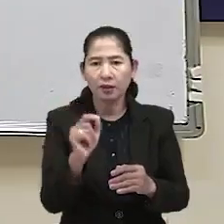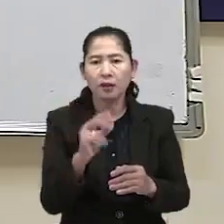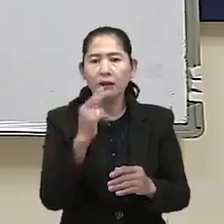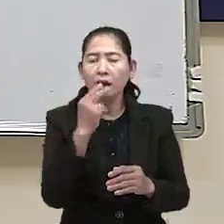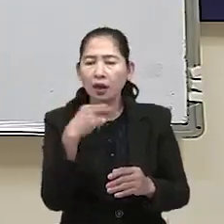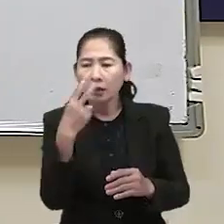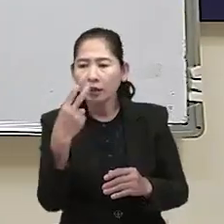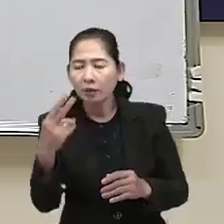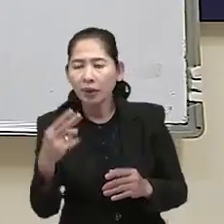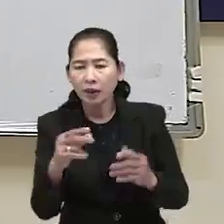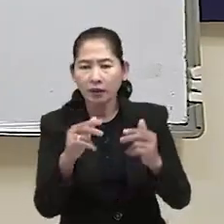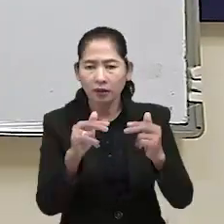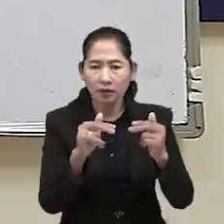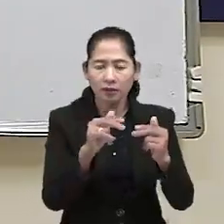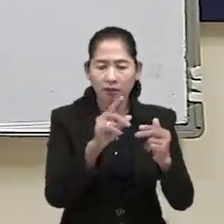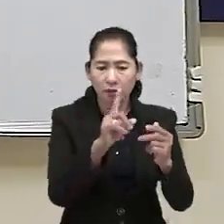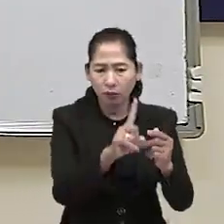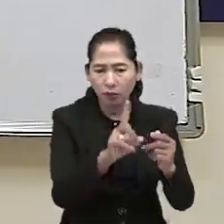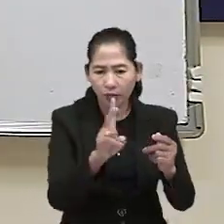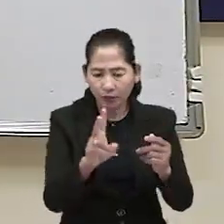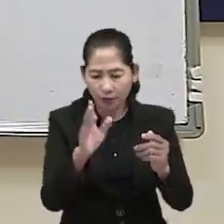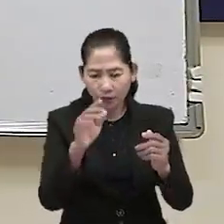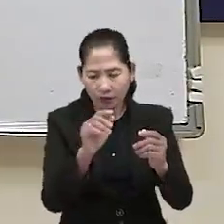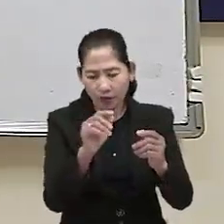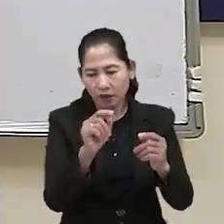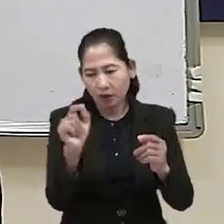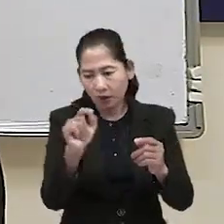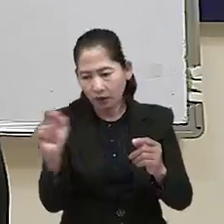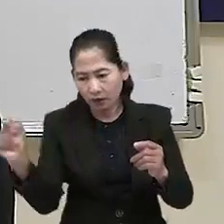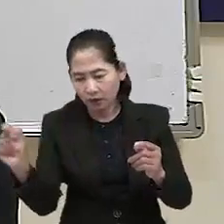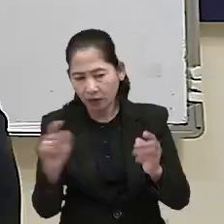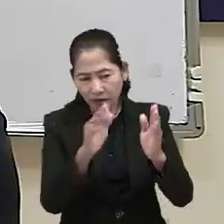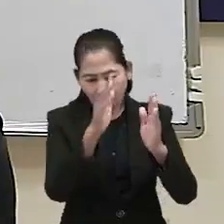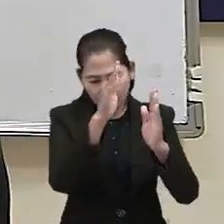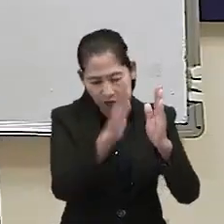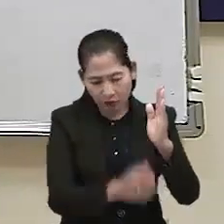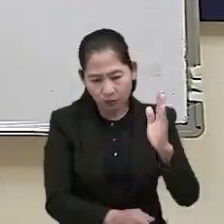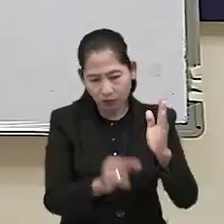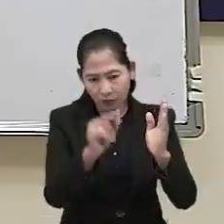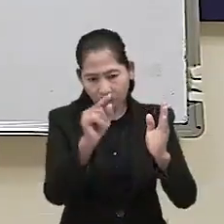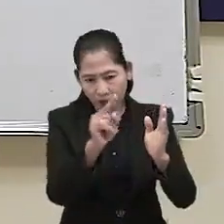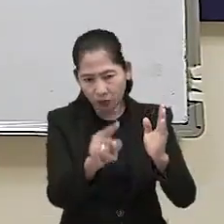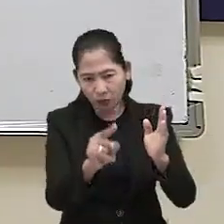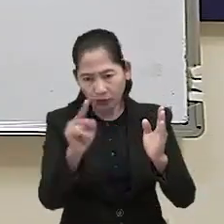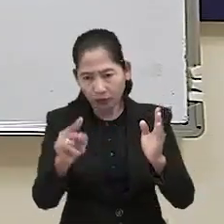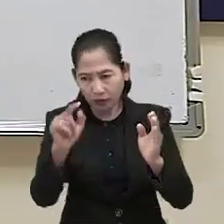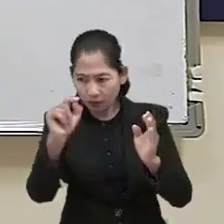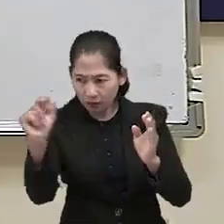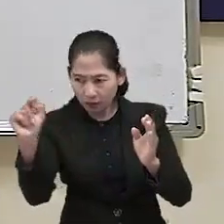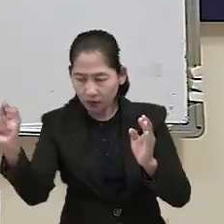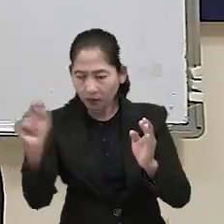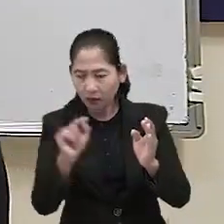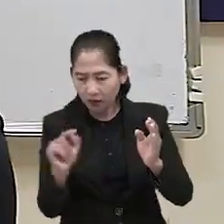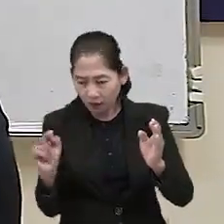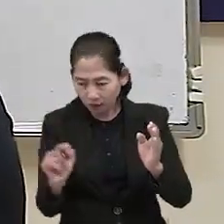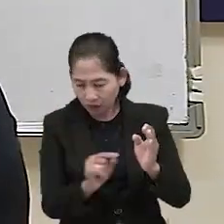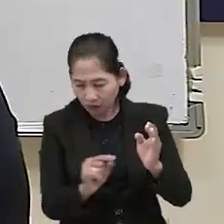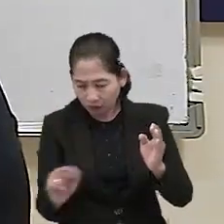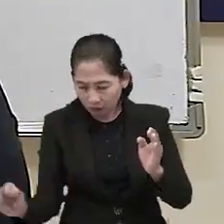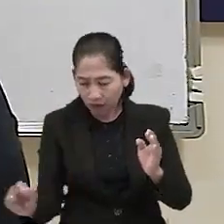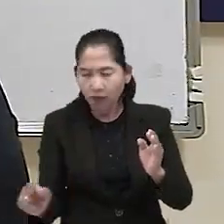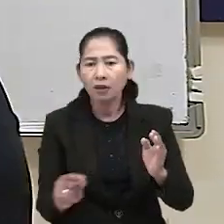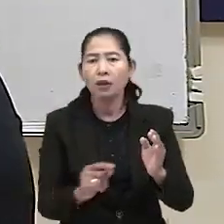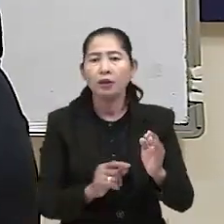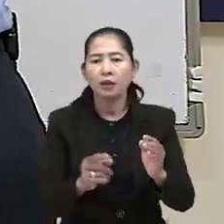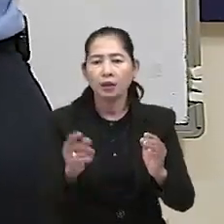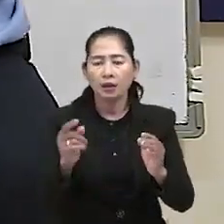កគ្នាតែពីរអញ្ចឹងណាដកគ្នាពីរបន្តមកពីរកាលាសភៅហើយទៅសេផ្ដើមអញ្ចឹងទៅនេះជាការបញ្ចប់នៃសភៅណាហើយកូនសរសេរធម្មតាអញ្ចឹងដល់ពេលចាប់ផ្ដើម